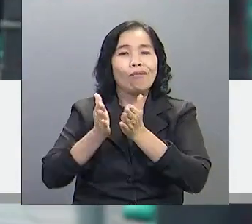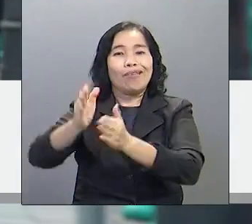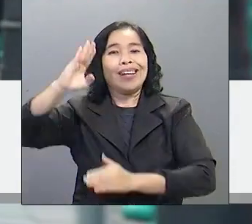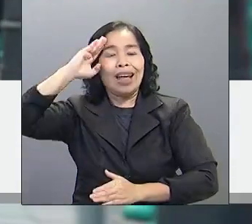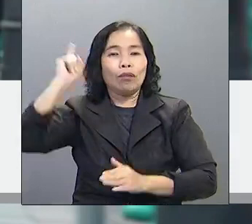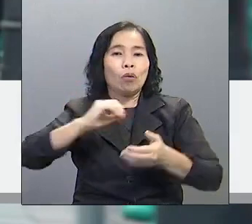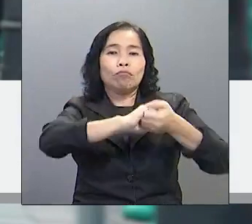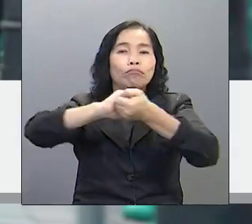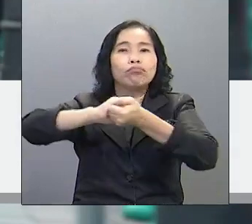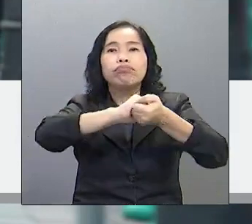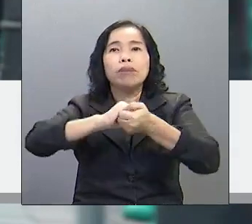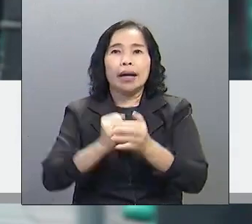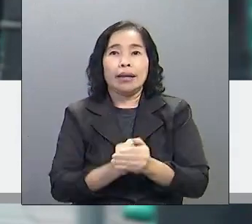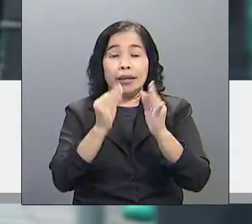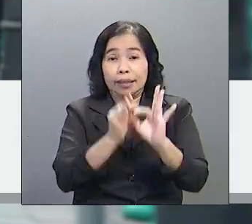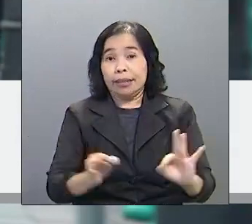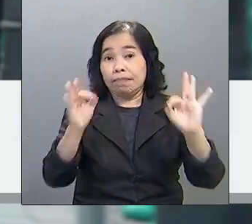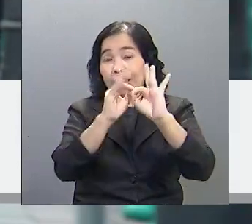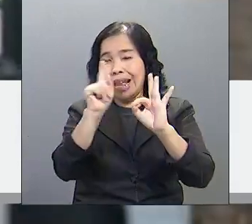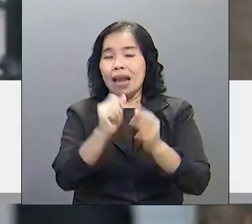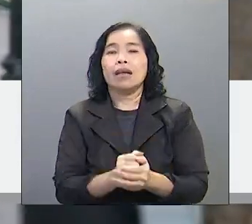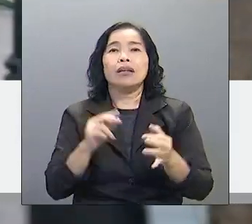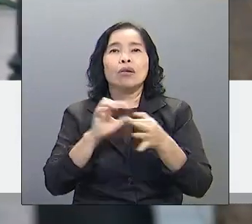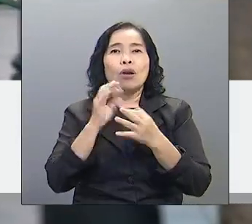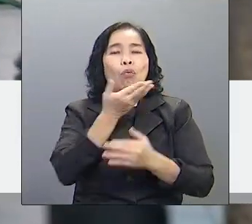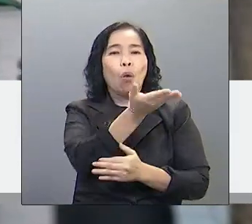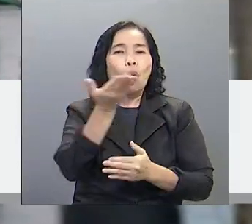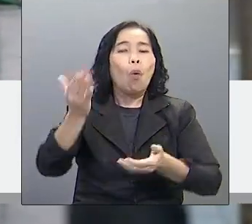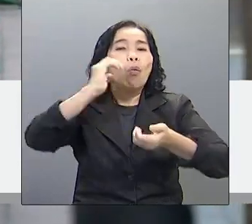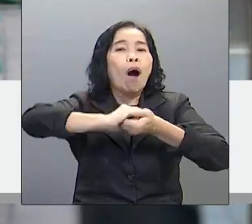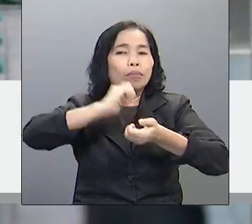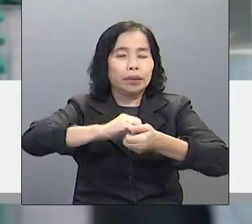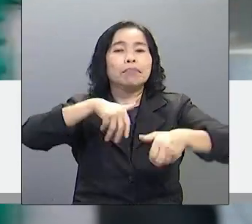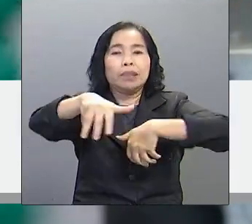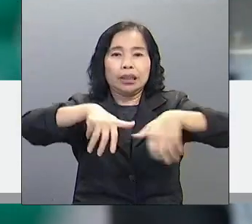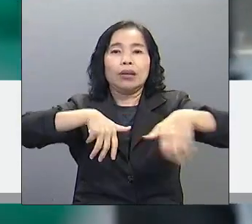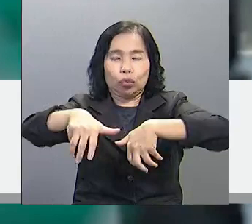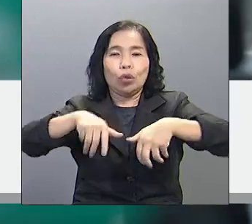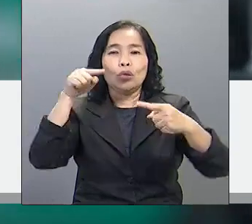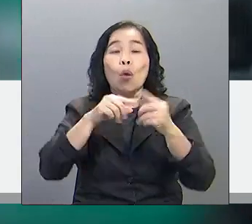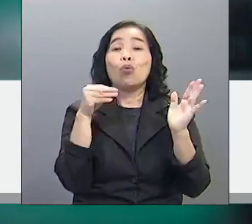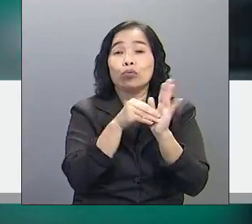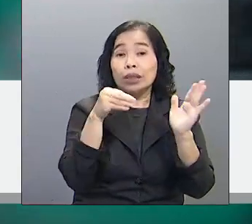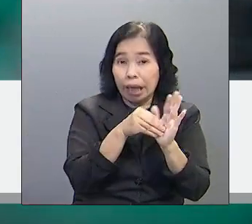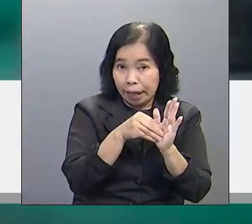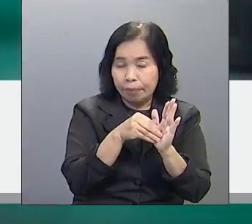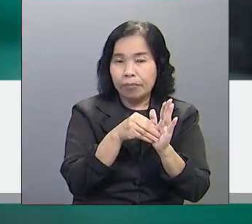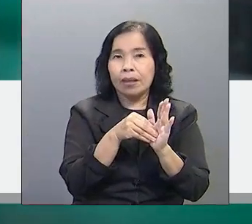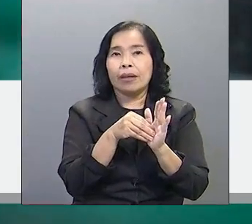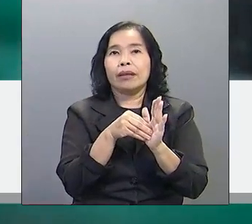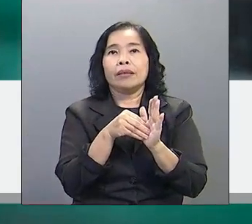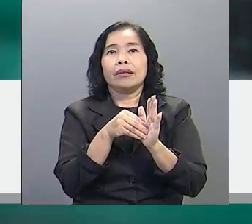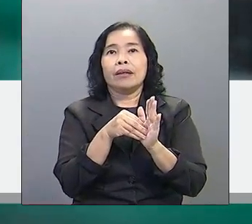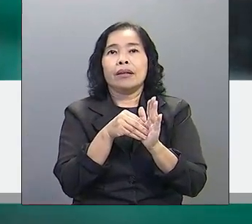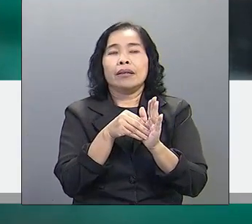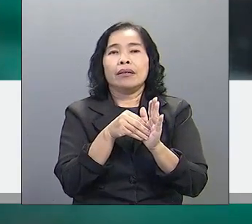านกันซึ่งสิ่งสำคัญอีกเรื่องหนึ่งก็คือการขอความร่วมมือประชาชนโดยเฉพาะในเขตกรุงเทพมหานคร